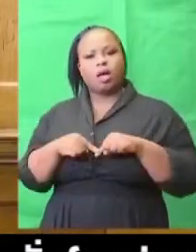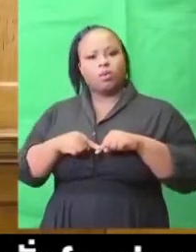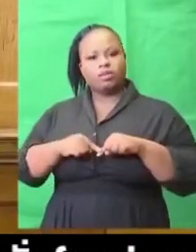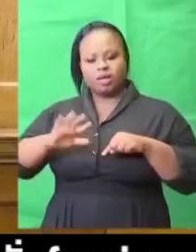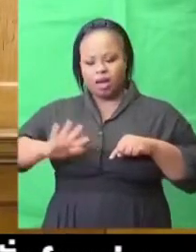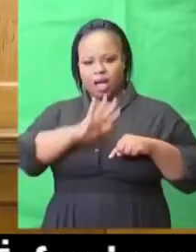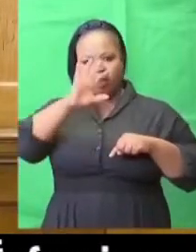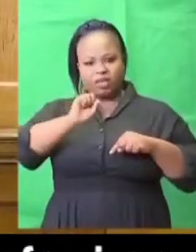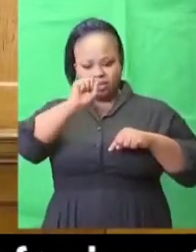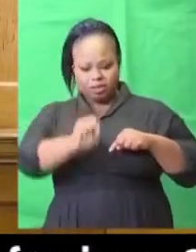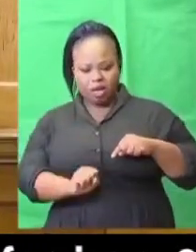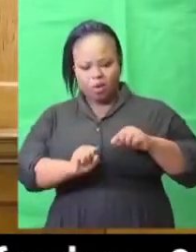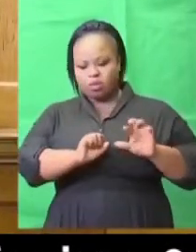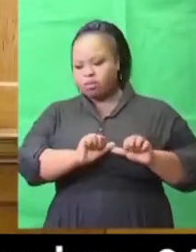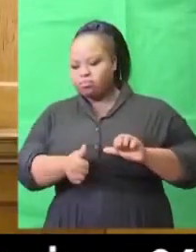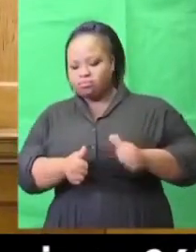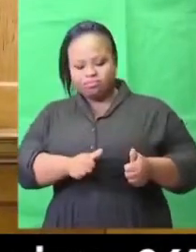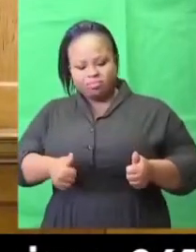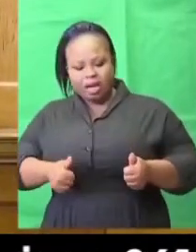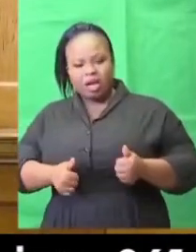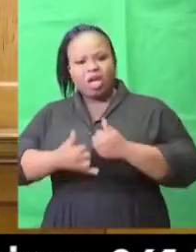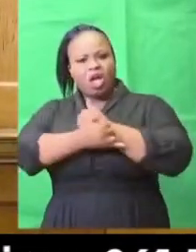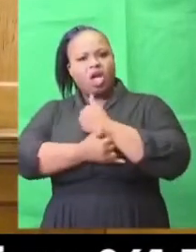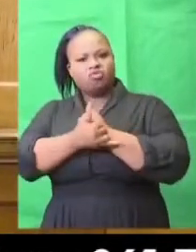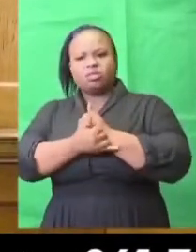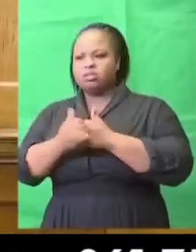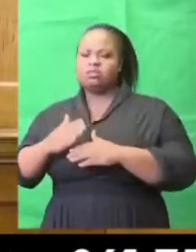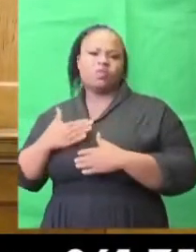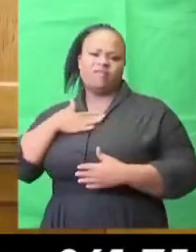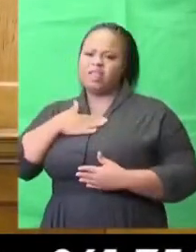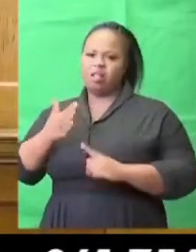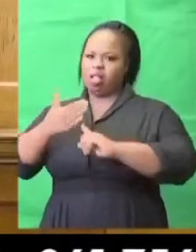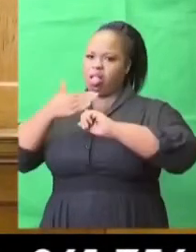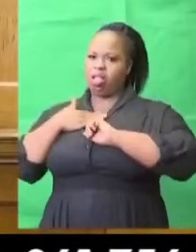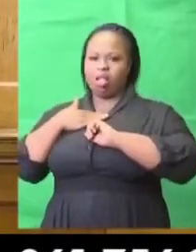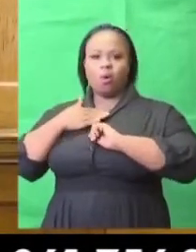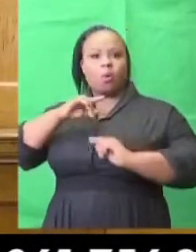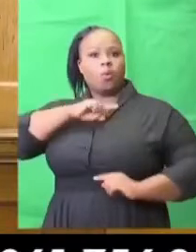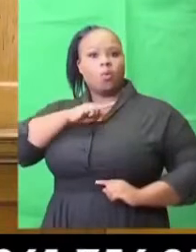of the country is the Price